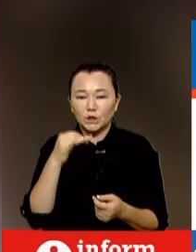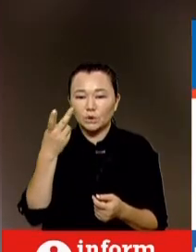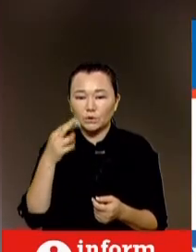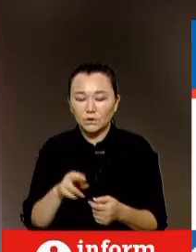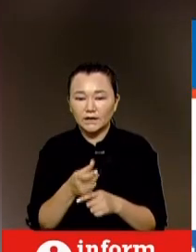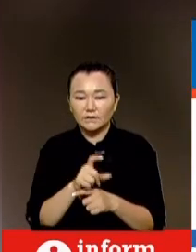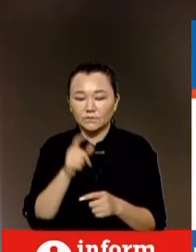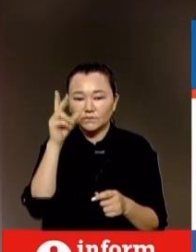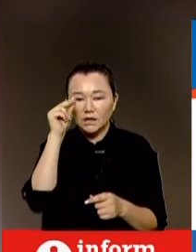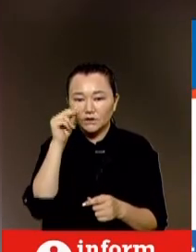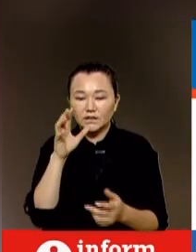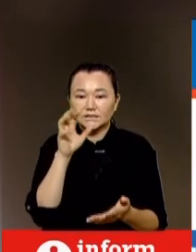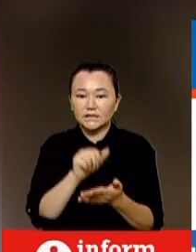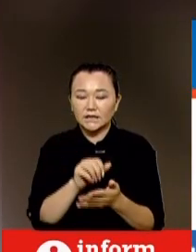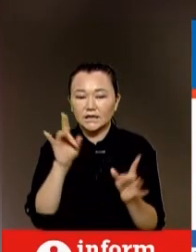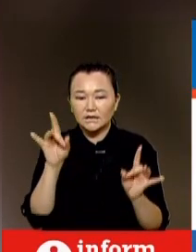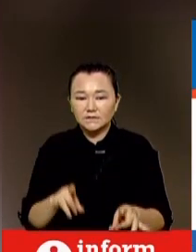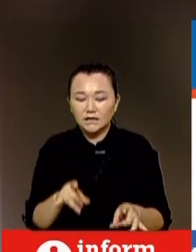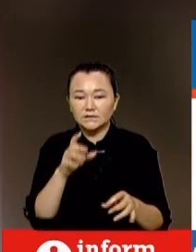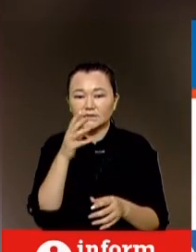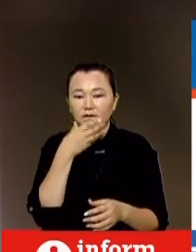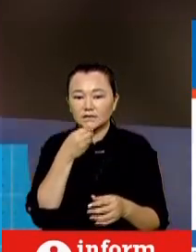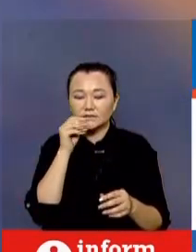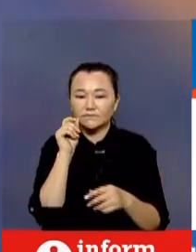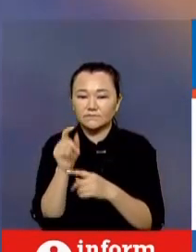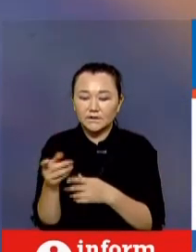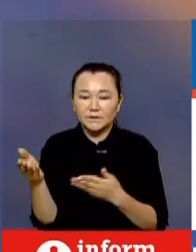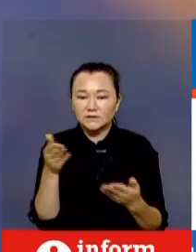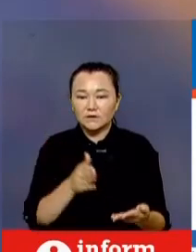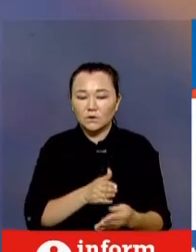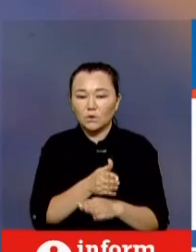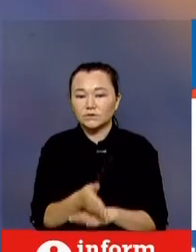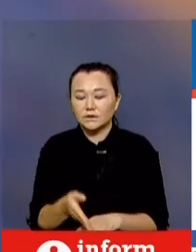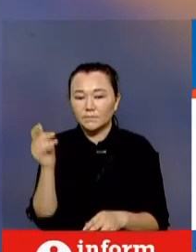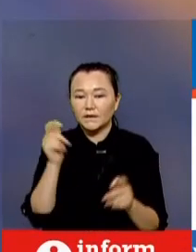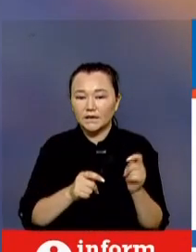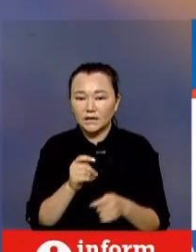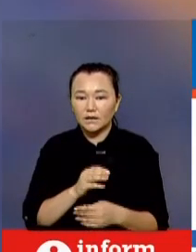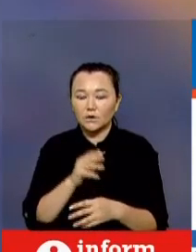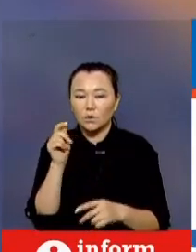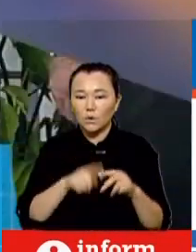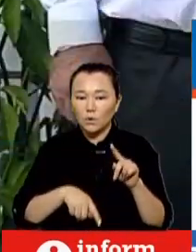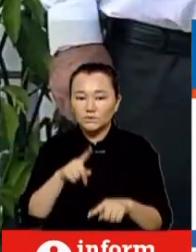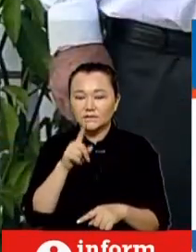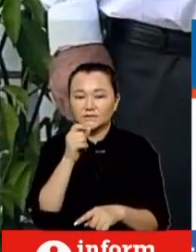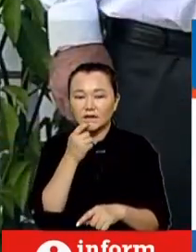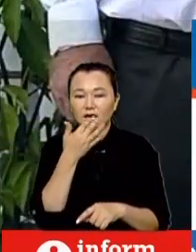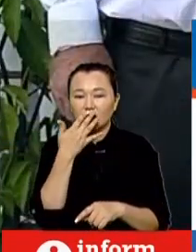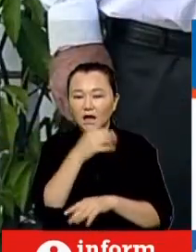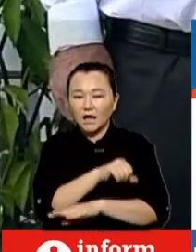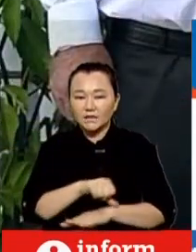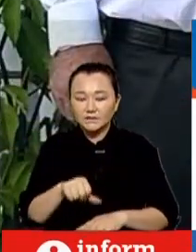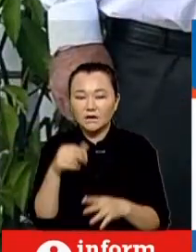На эту дату зарезервировали ресторан, салон красоты, пригласили гостей, приехали родственники из-за границы. Но когда